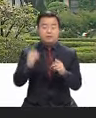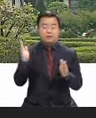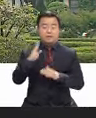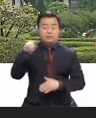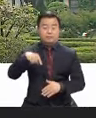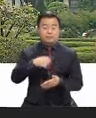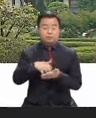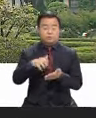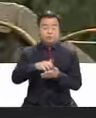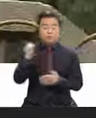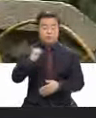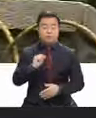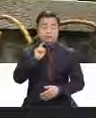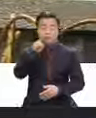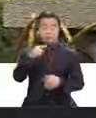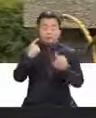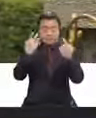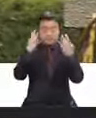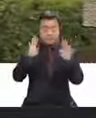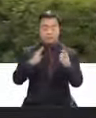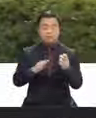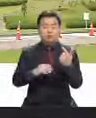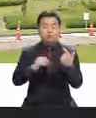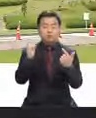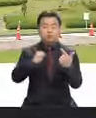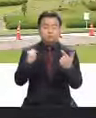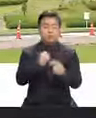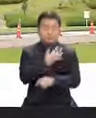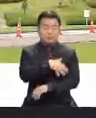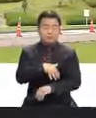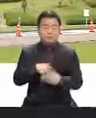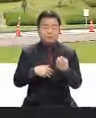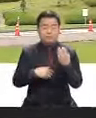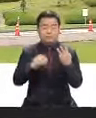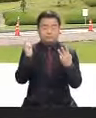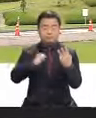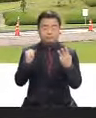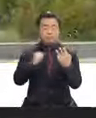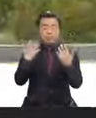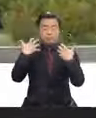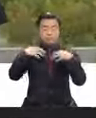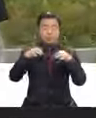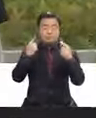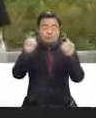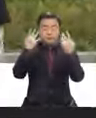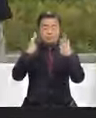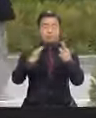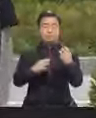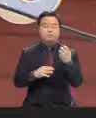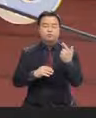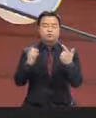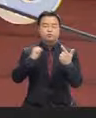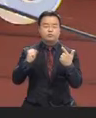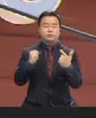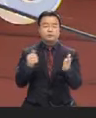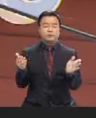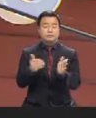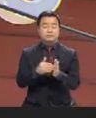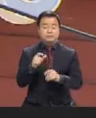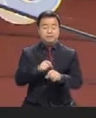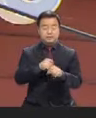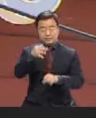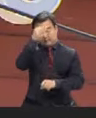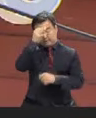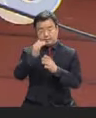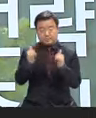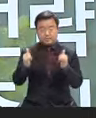전체의 26%, 이화여대가 33%, 고려대가 36% 등에 그쳤습니다. 특기자 전형과 논술 전형